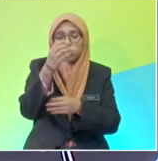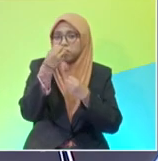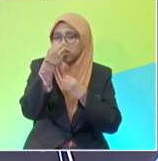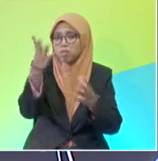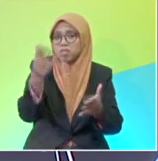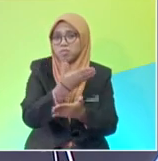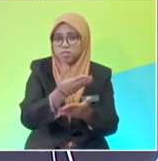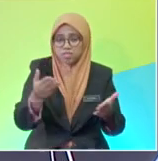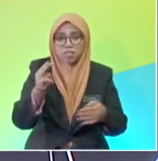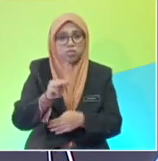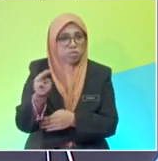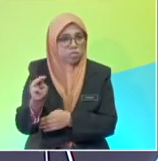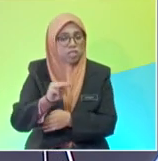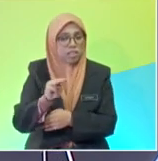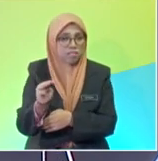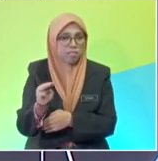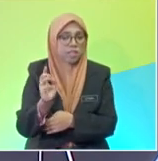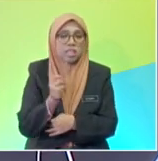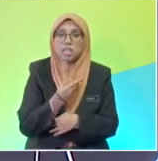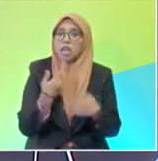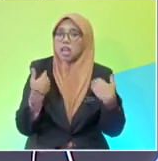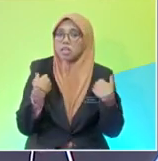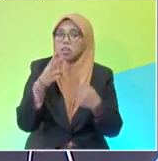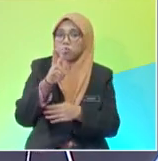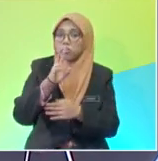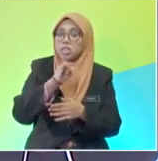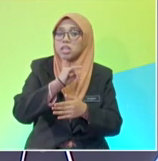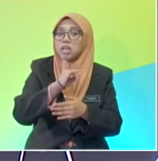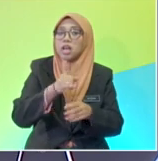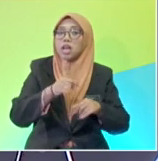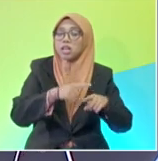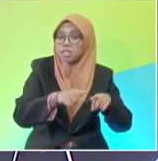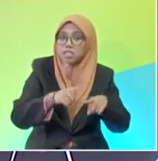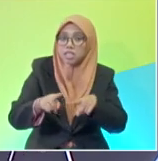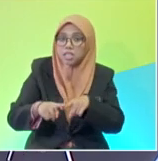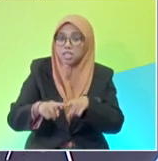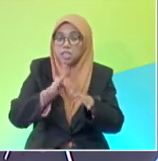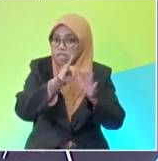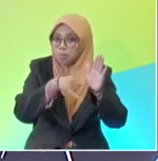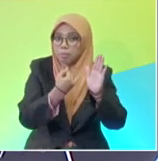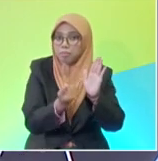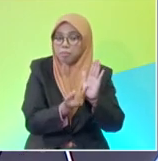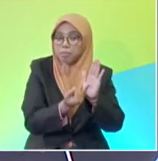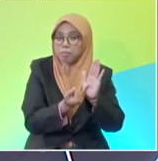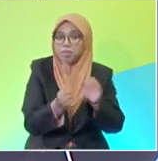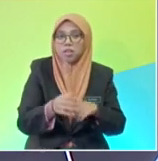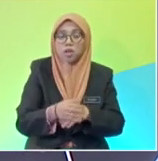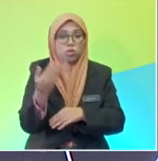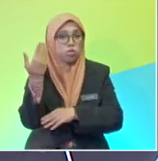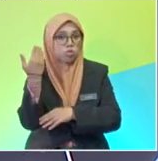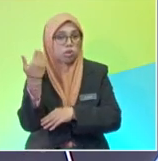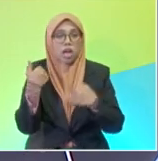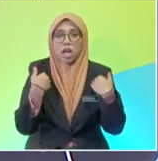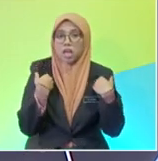murid-murid kat rumah sana, untuk pengetahuan Mira, kita ada dua jenis jam yang kita gunakan sekarang ni. Waktu dulu-dulu ada jam yang